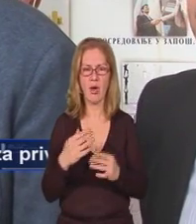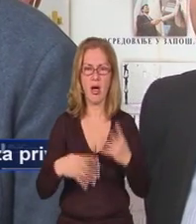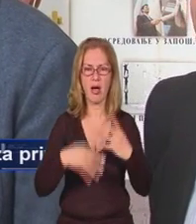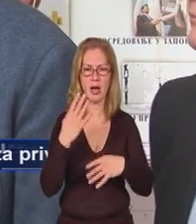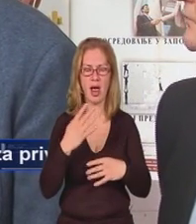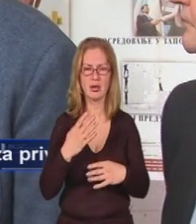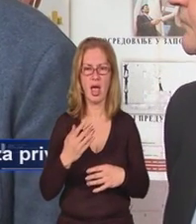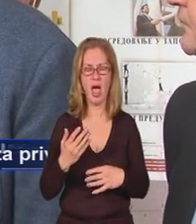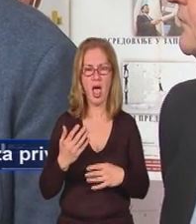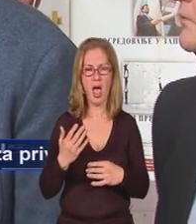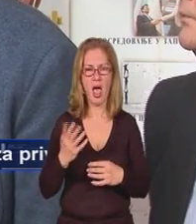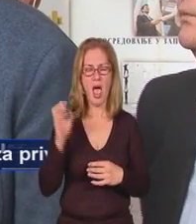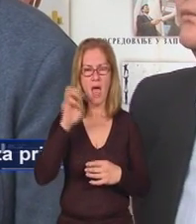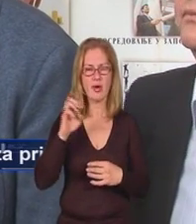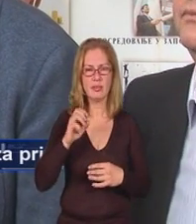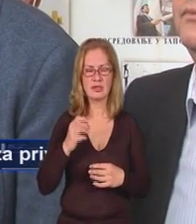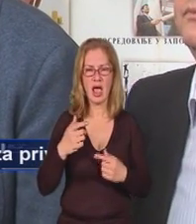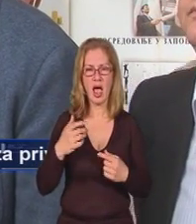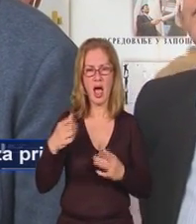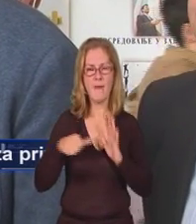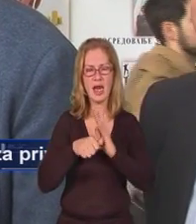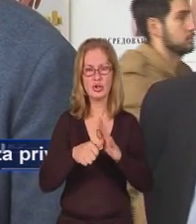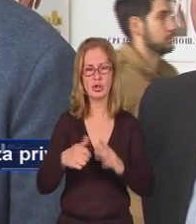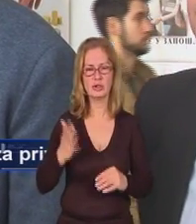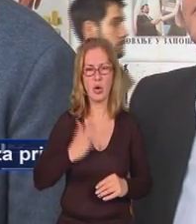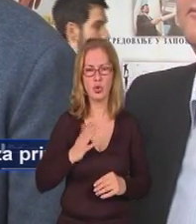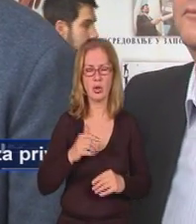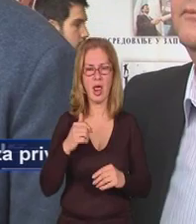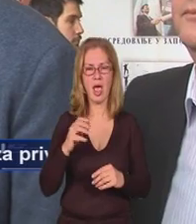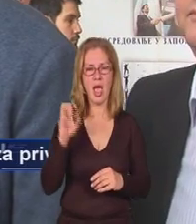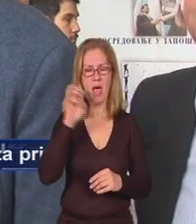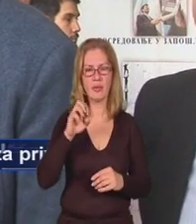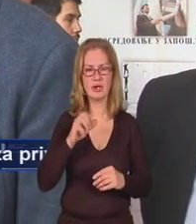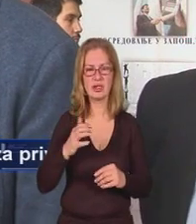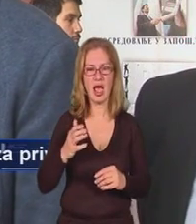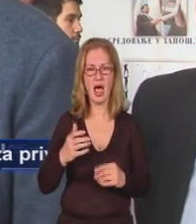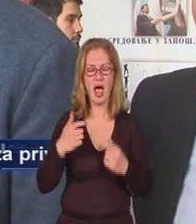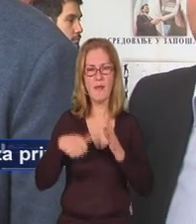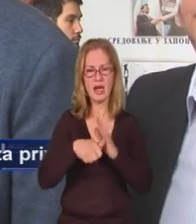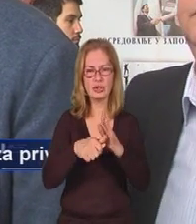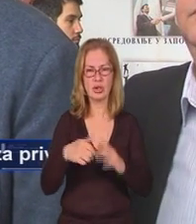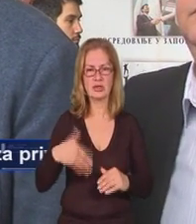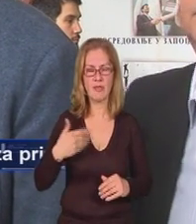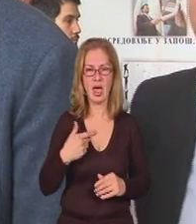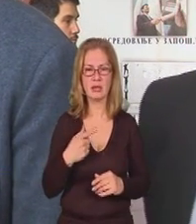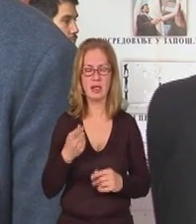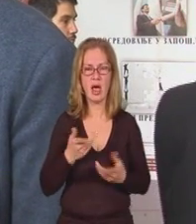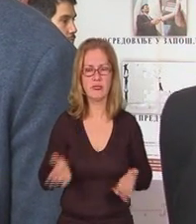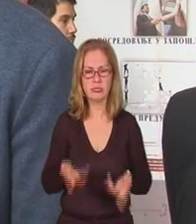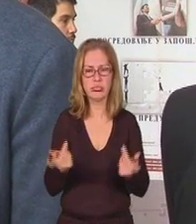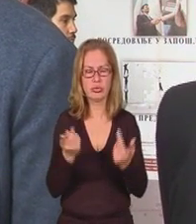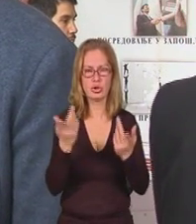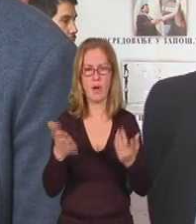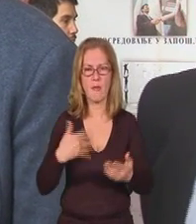ste vi rekli, grad je sad i Evropska predstavnica kulture i Evropska predstavnica mladih i naravno trudit ćemo se da podržimo i mlade, da podržimo